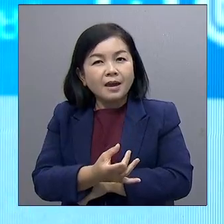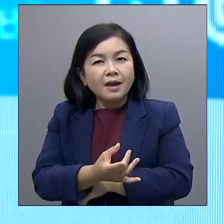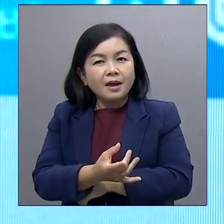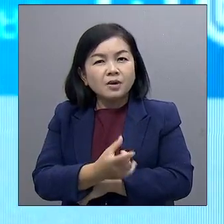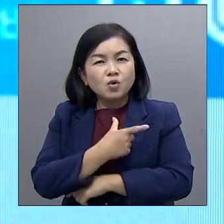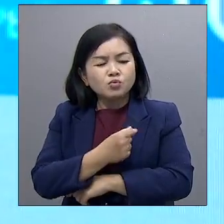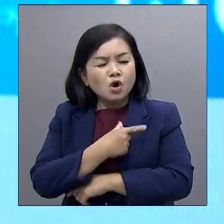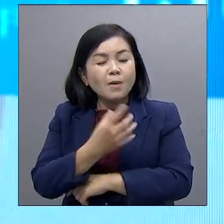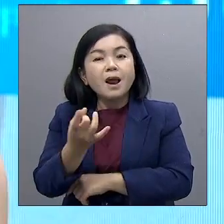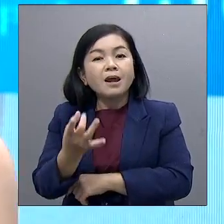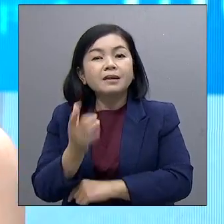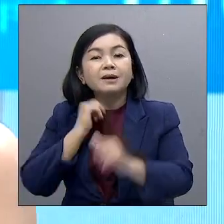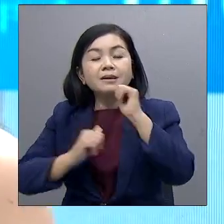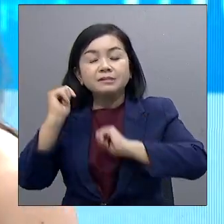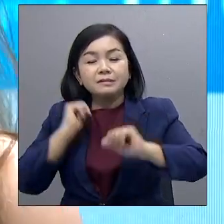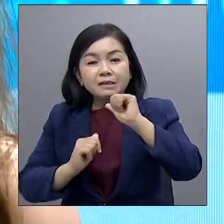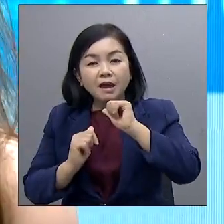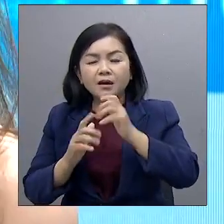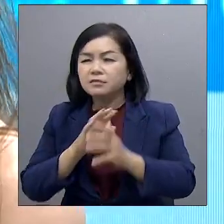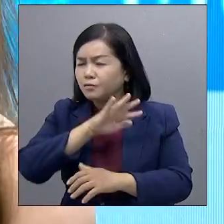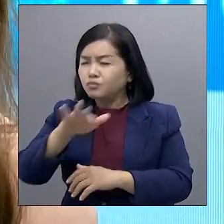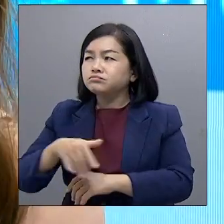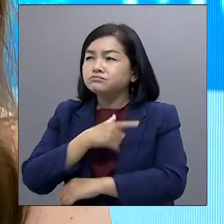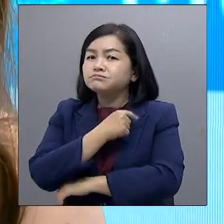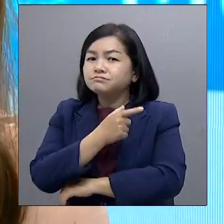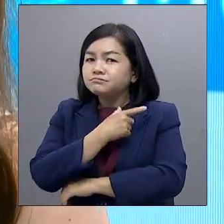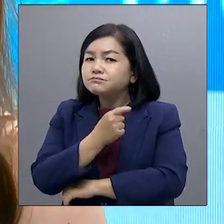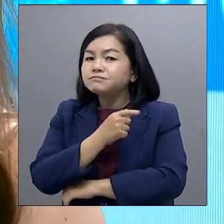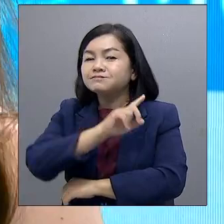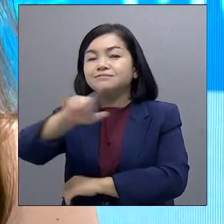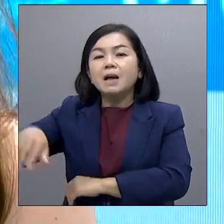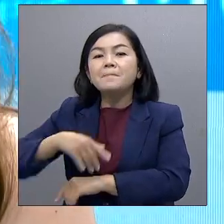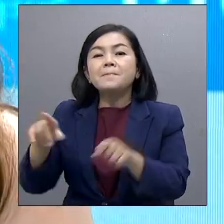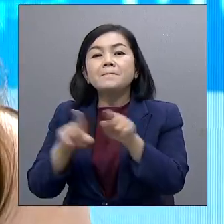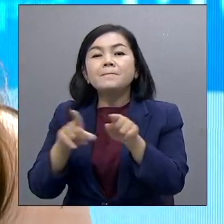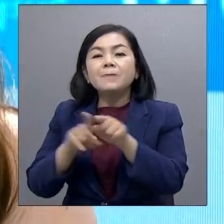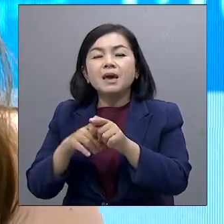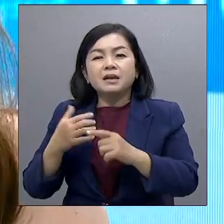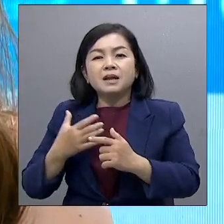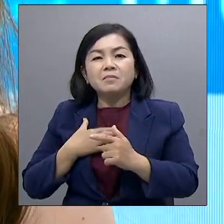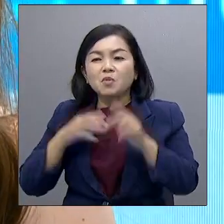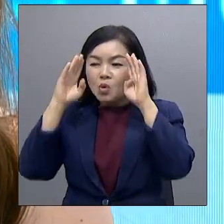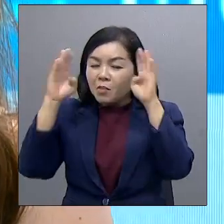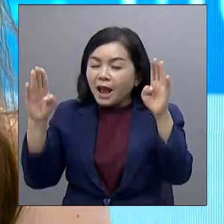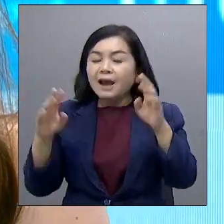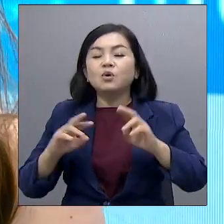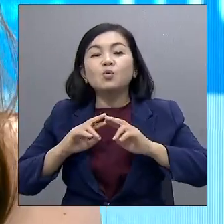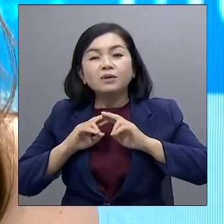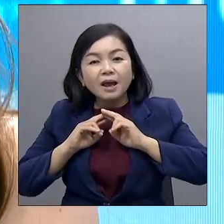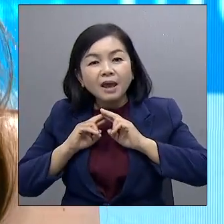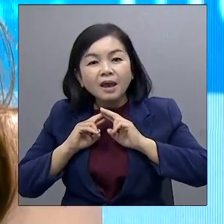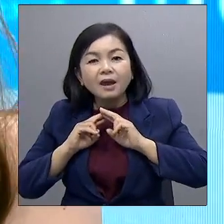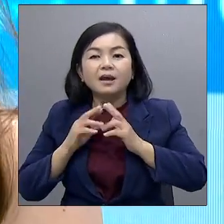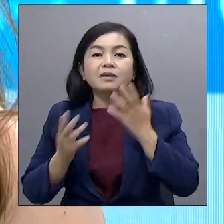ออประทับใจฉากไหนหรอคะจริงๆก็ทุกฉากแหละเนาะคือทุกอย่างมันก็แบบเหมือนชาลนตัวเองอ่ะครับนอกจากการที่เข้า